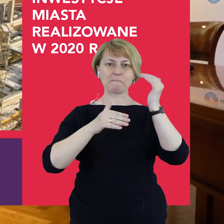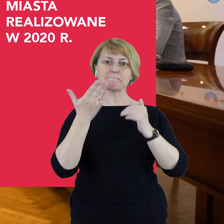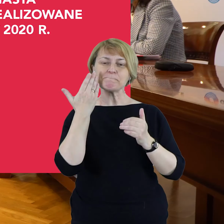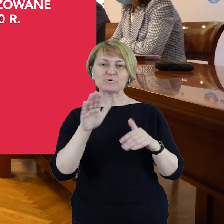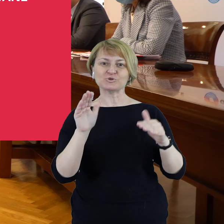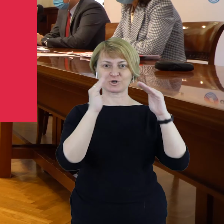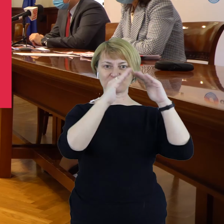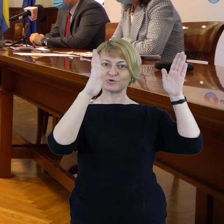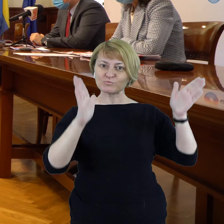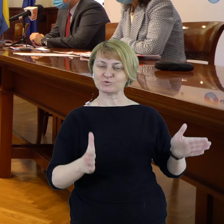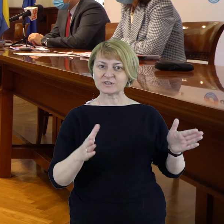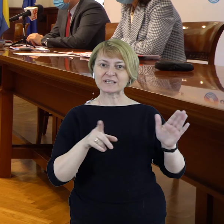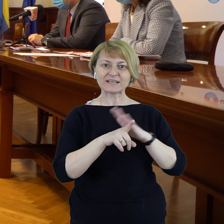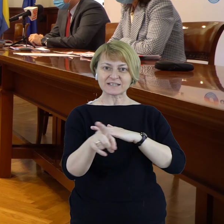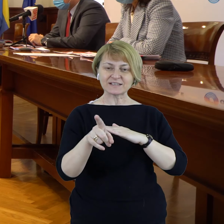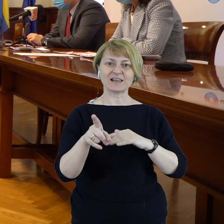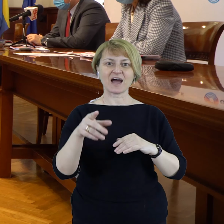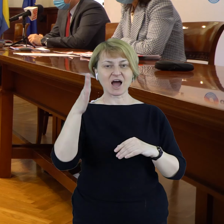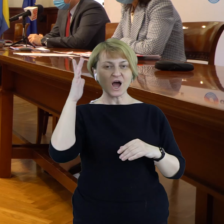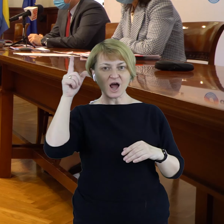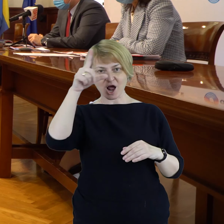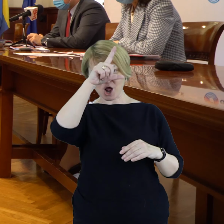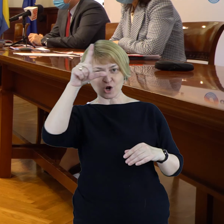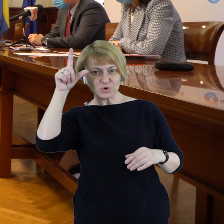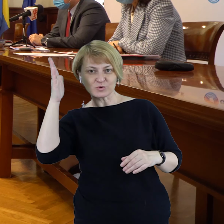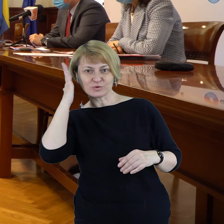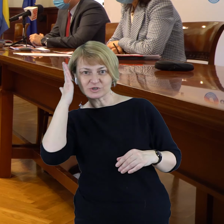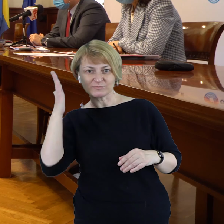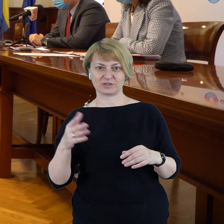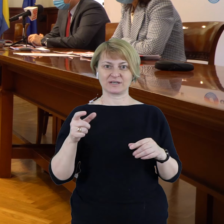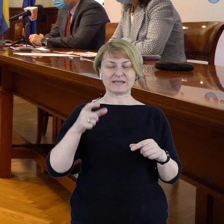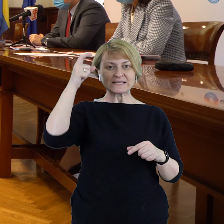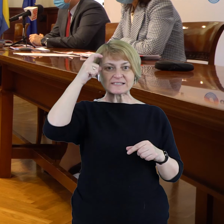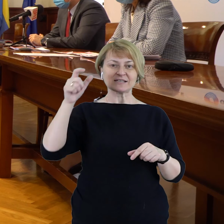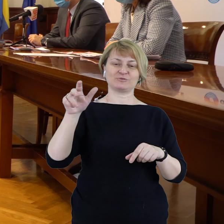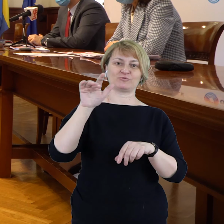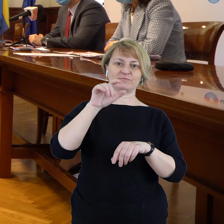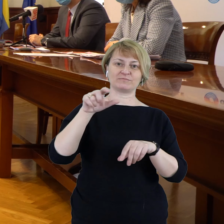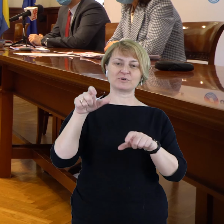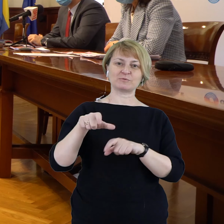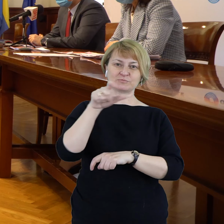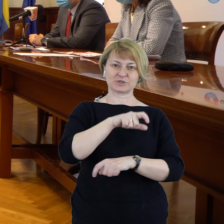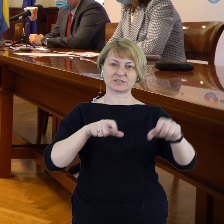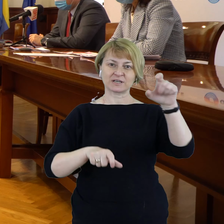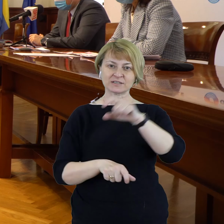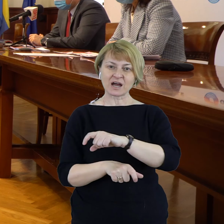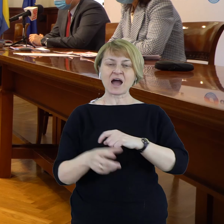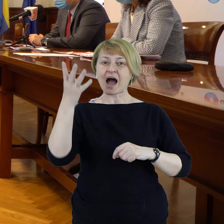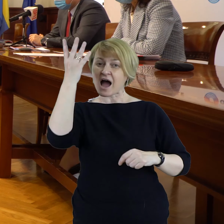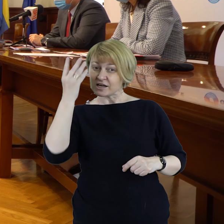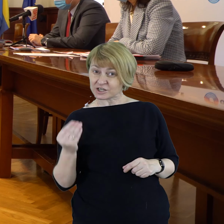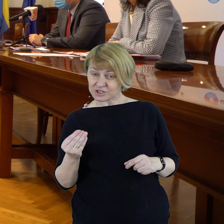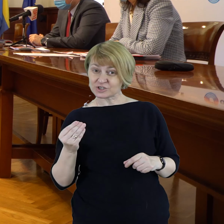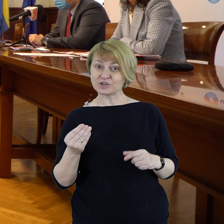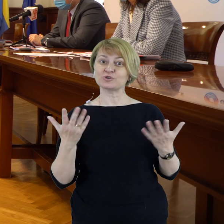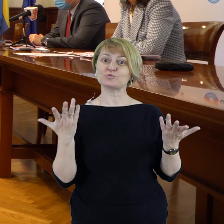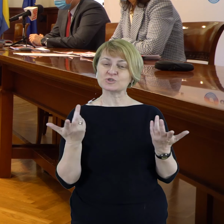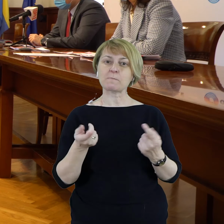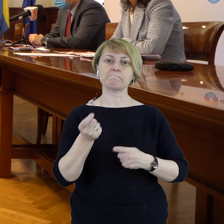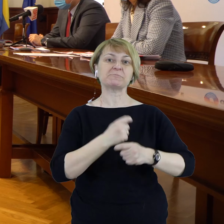powstaje bardzo użyteczny obiekt, który będzie centrum przysiadkowym, a zaraz obok liczymy, że jesienią tego